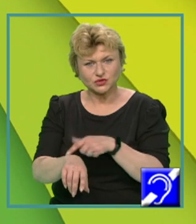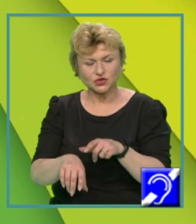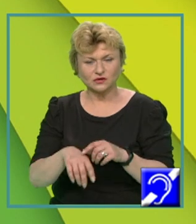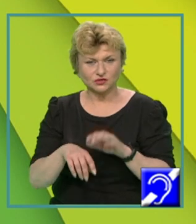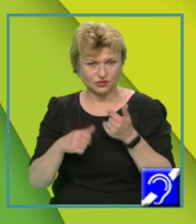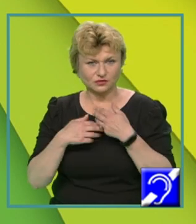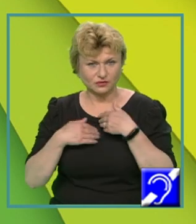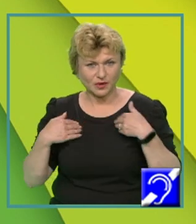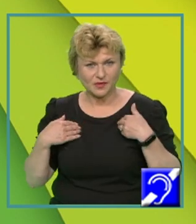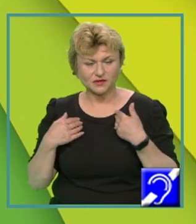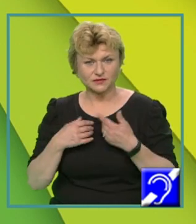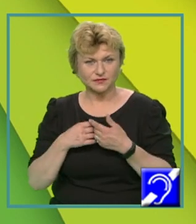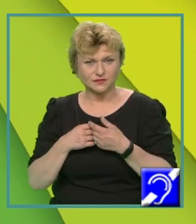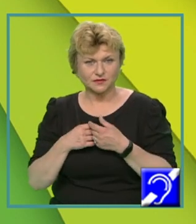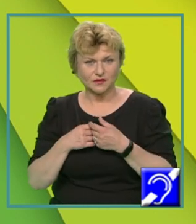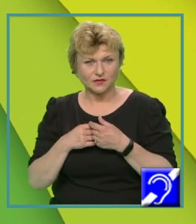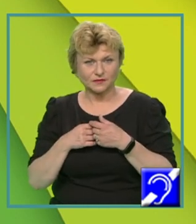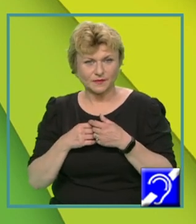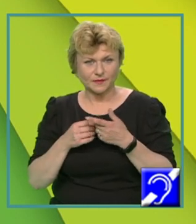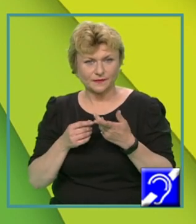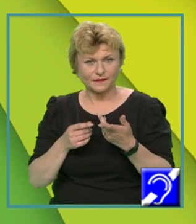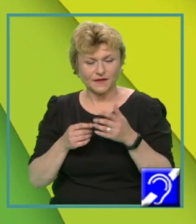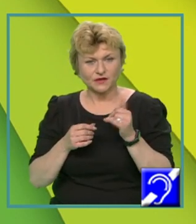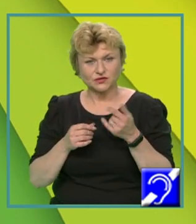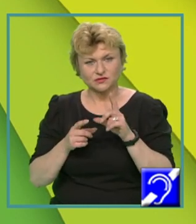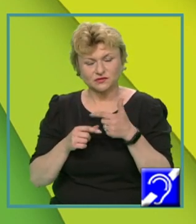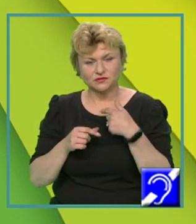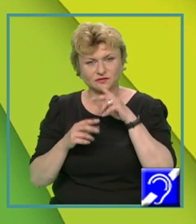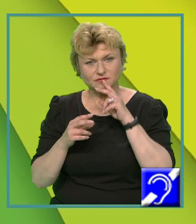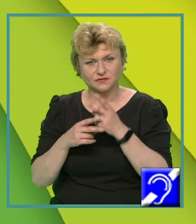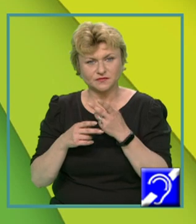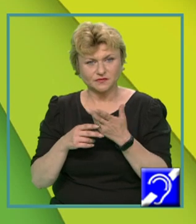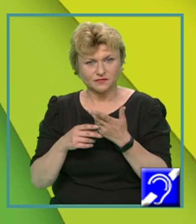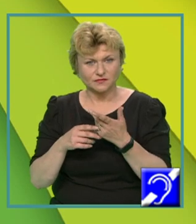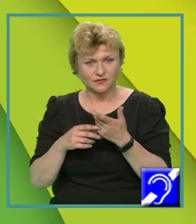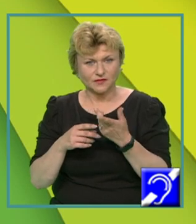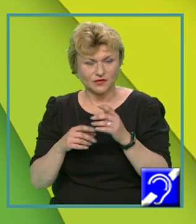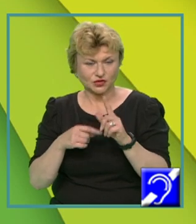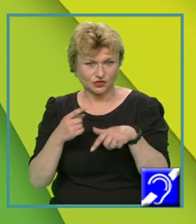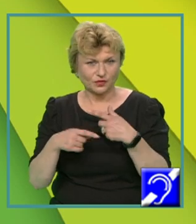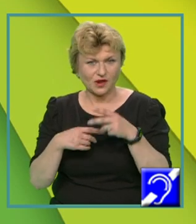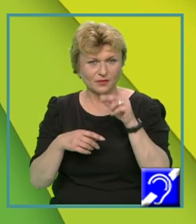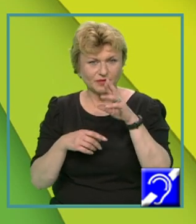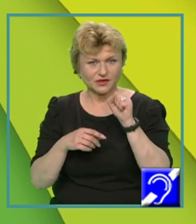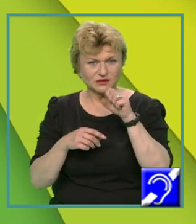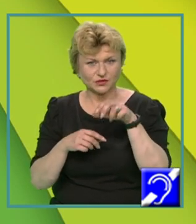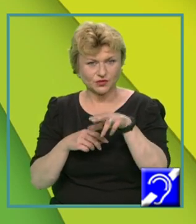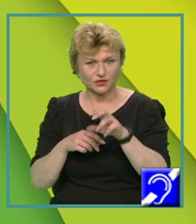la plămâni, da, și dă dioxidul de carbon înapoi la plămâni și apoi substanțele toxice și nefolositoare